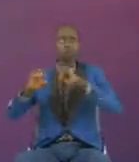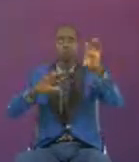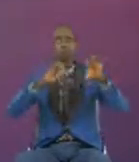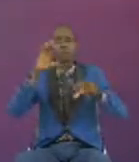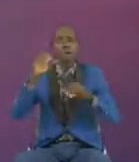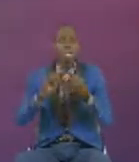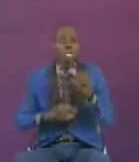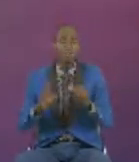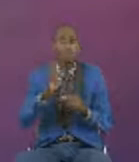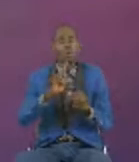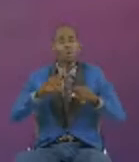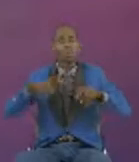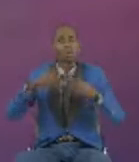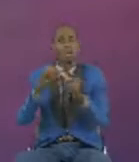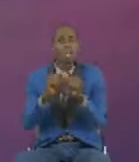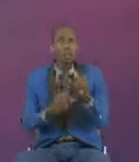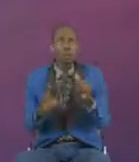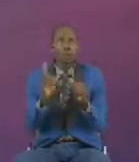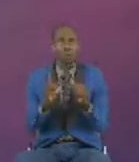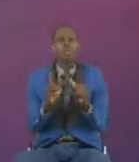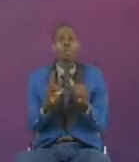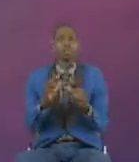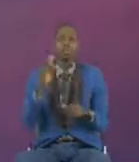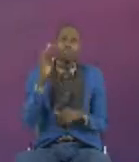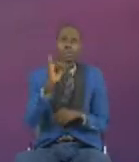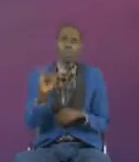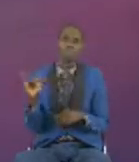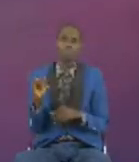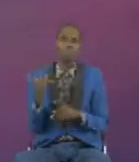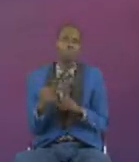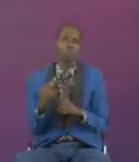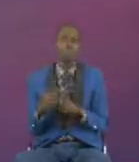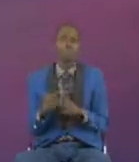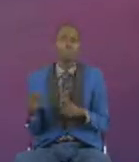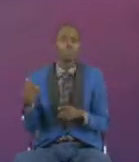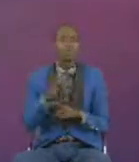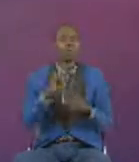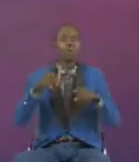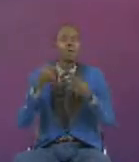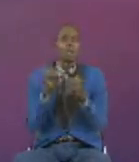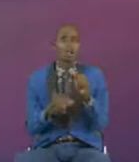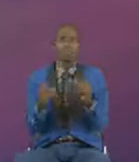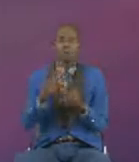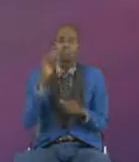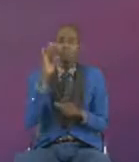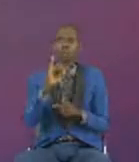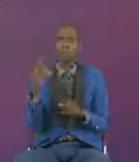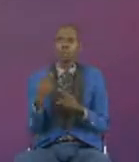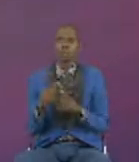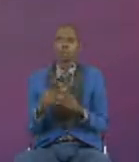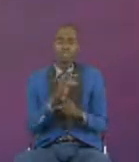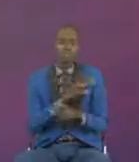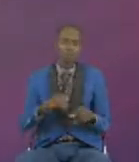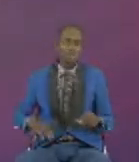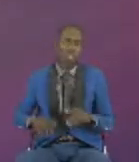Ceux qui avaient été dispersés allaient de lieu en lieu, annonçant la bonne nouvelle de la parole. Ils allaient partout, annonçant la bonne nouvelle de la parole. Christ